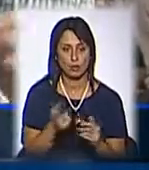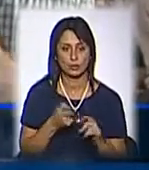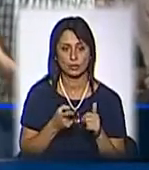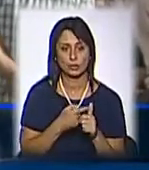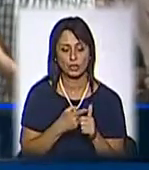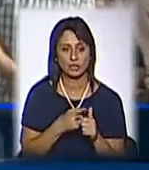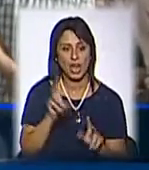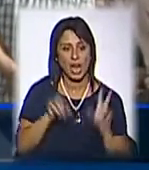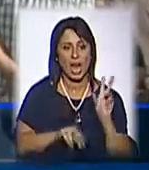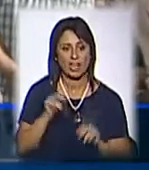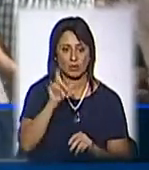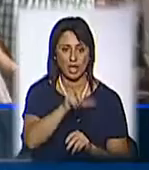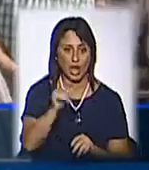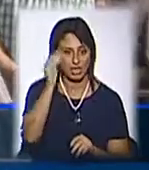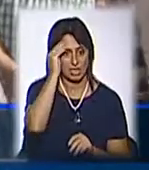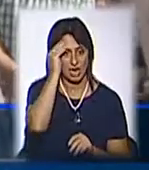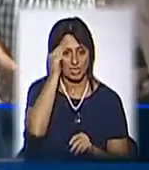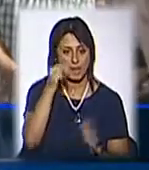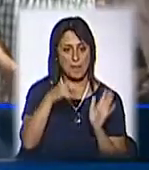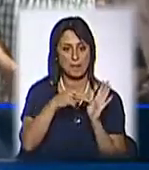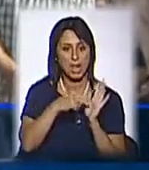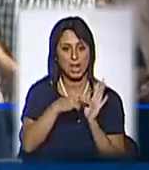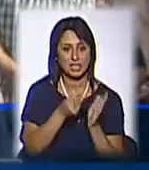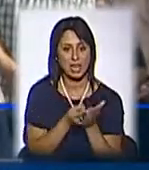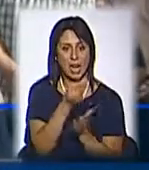რომ გაითვალისწინოს ხალხის აზრი და ის ფასები,